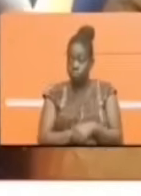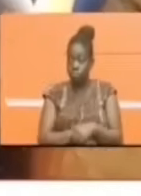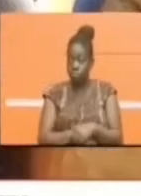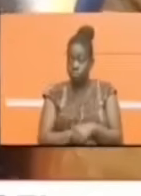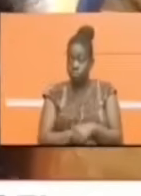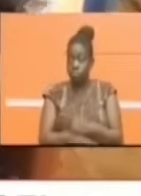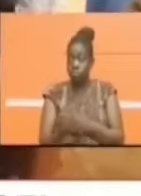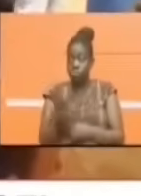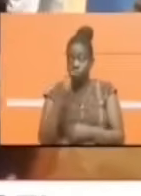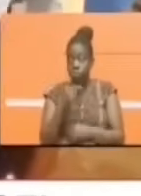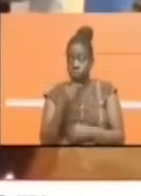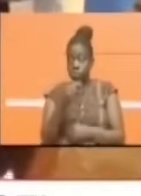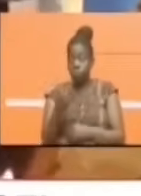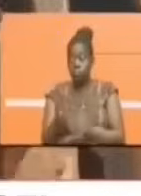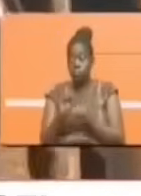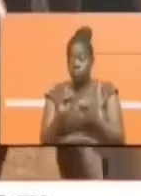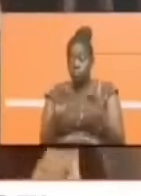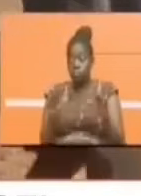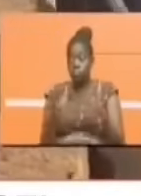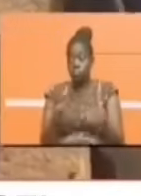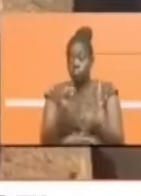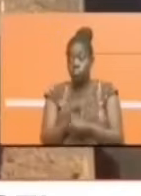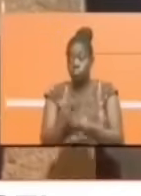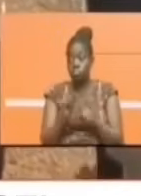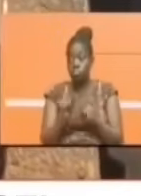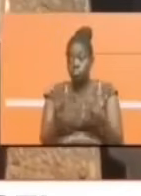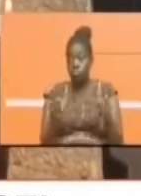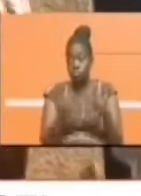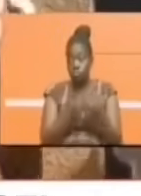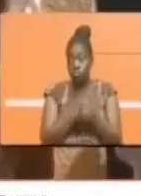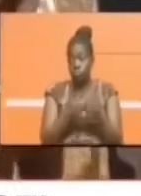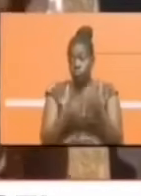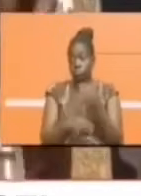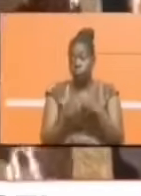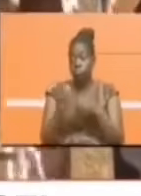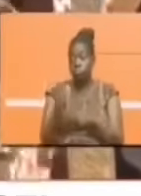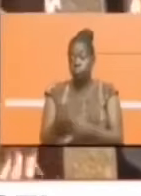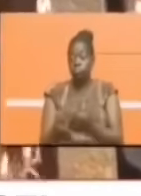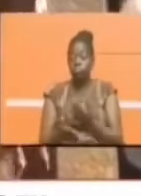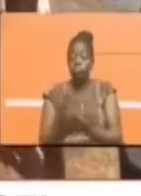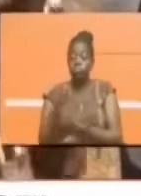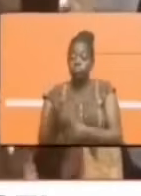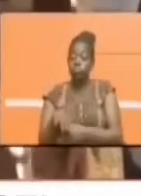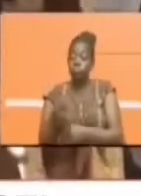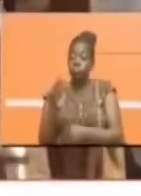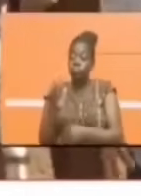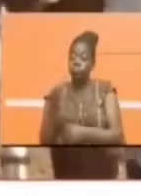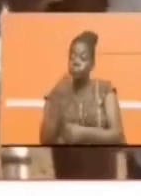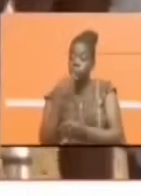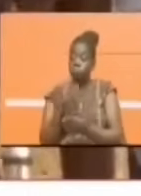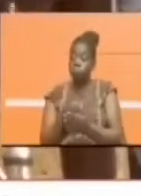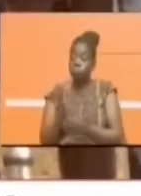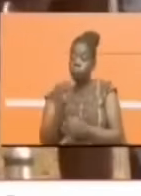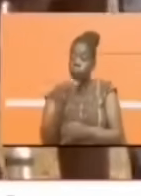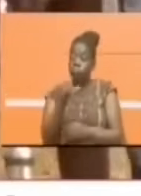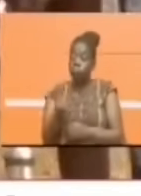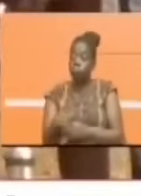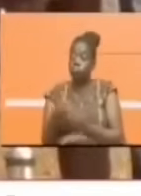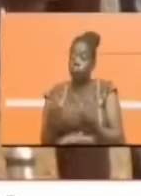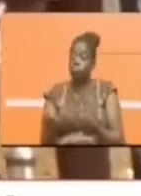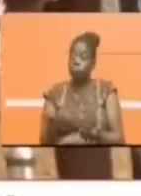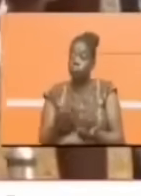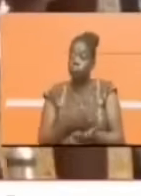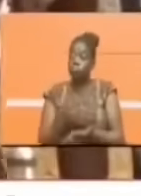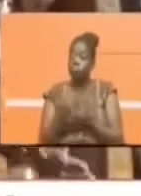Musana agamba nti abaana abayigiriza okukola n'okubagayisa Katonda bakulenga bantu balamu. Obudde bakyala banne naddala abalina abakozi